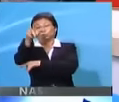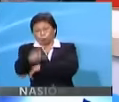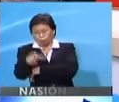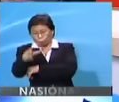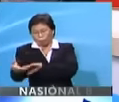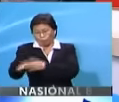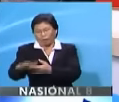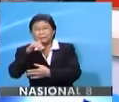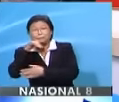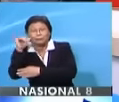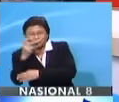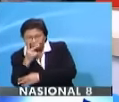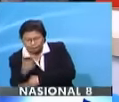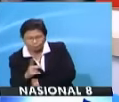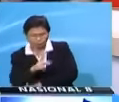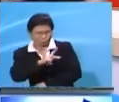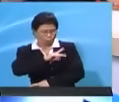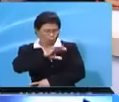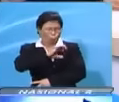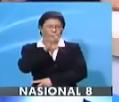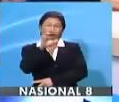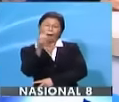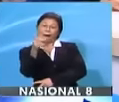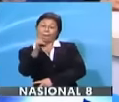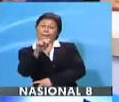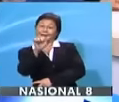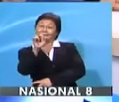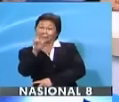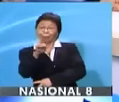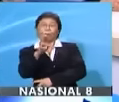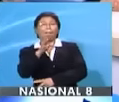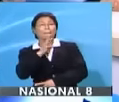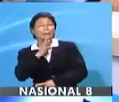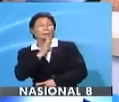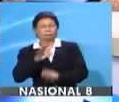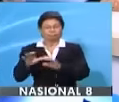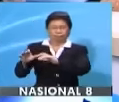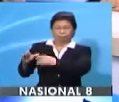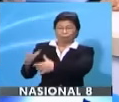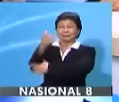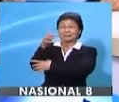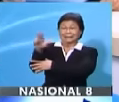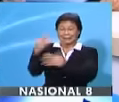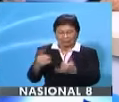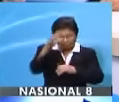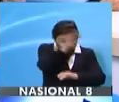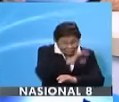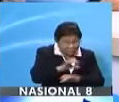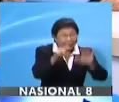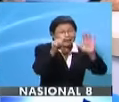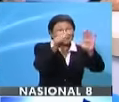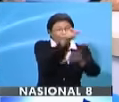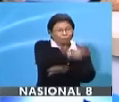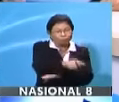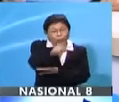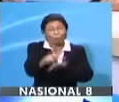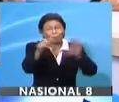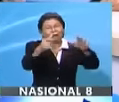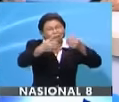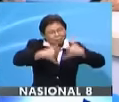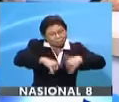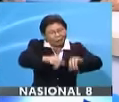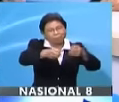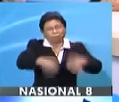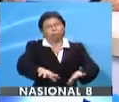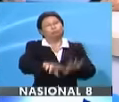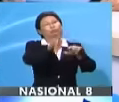ditemui semalam. Ketua Polis Daerah Ranau DSP Muhammad Farhan Lee Abdullah berkata pasukan itu kini sedang mencari 6 lagi individu yang masih hilang.